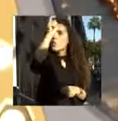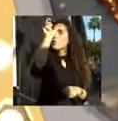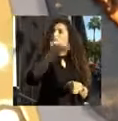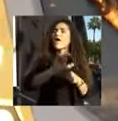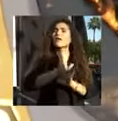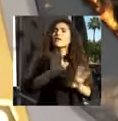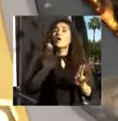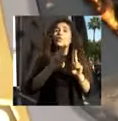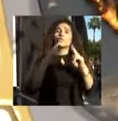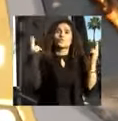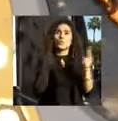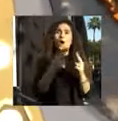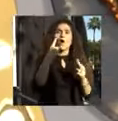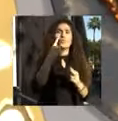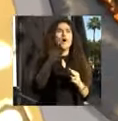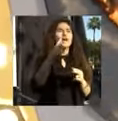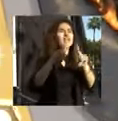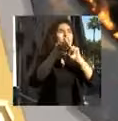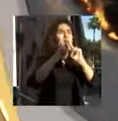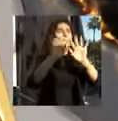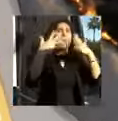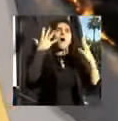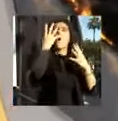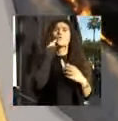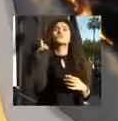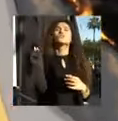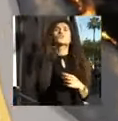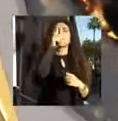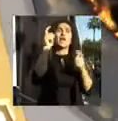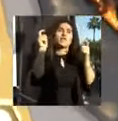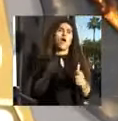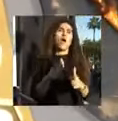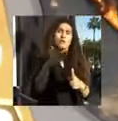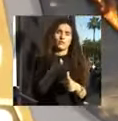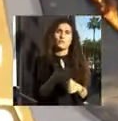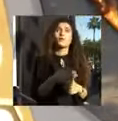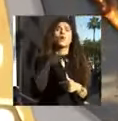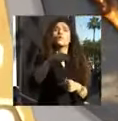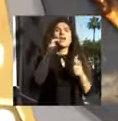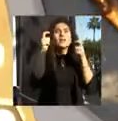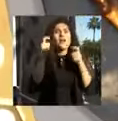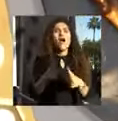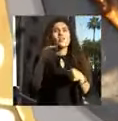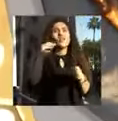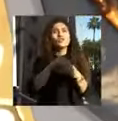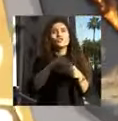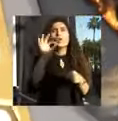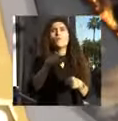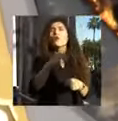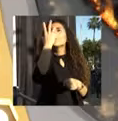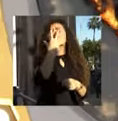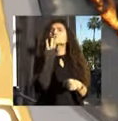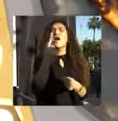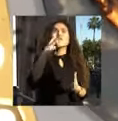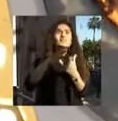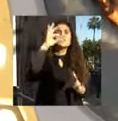dünyada yıldızı parlayacak ender kentlerden bir tanesi. Bu kentin, bu güzel